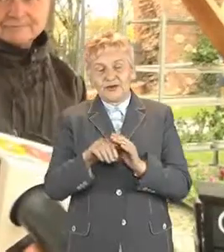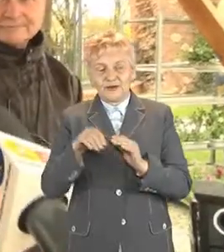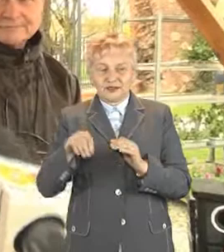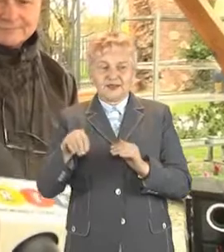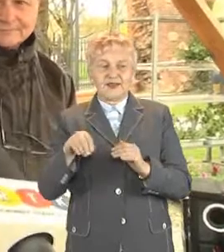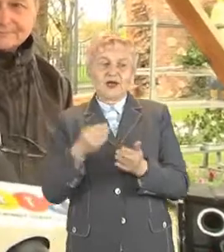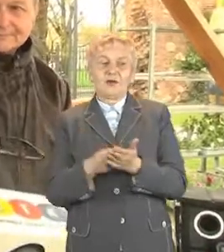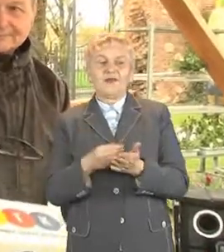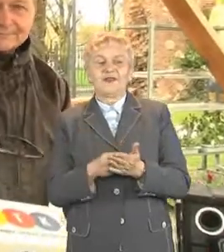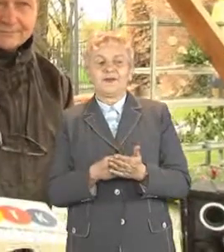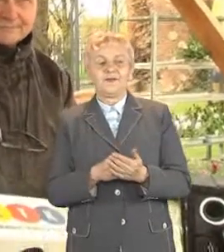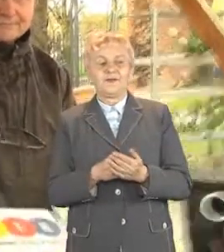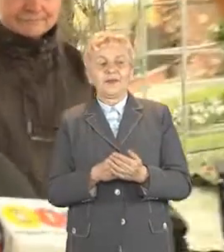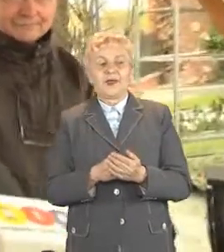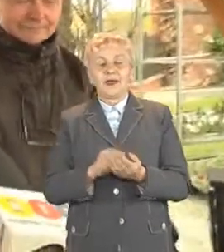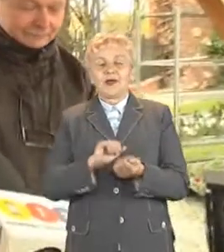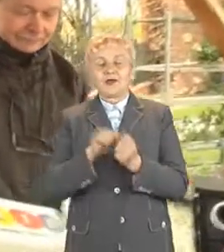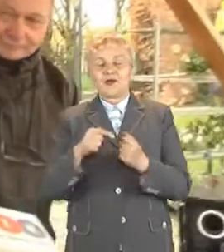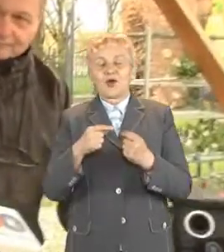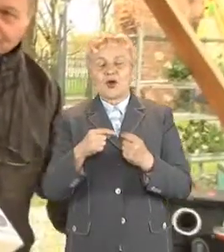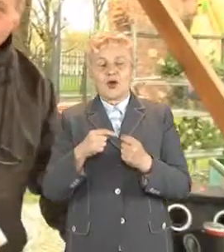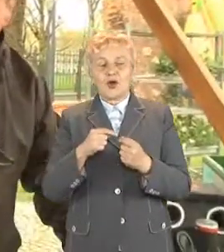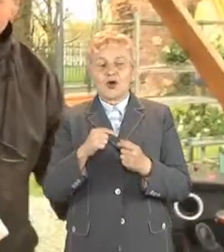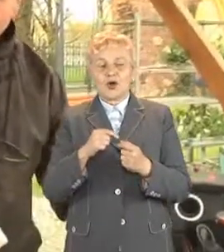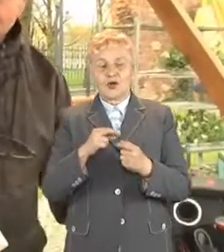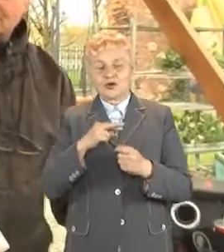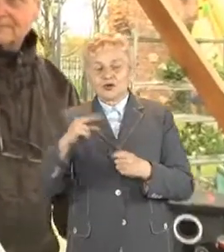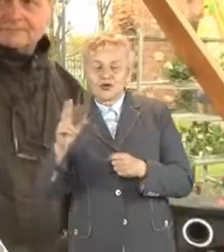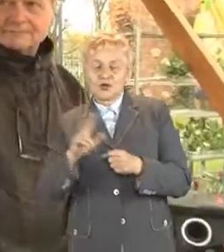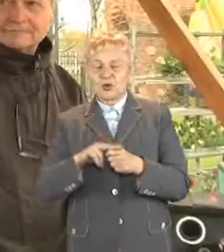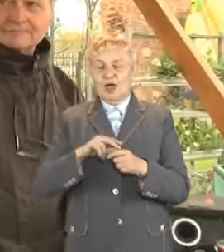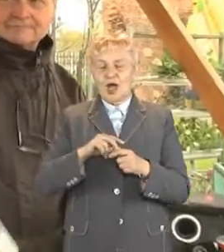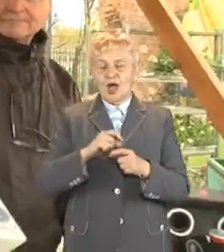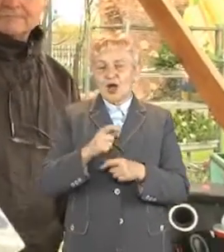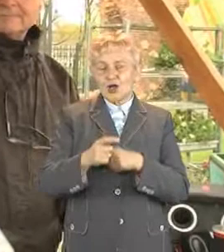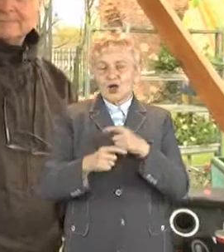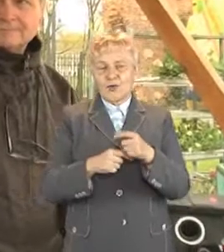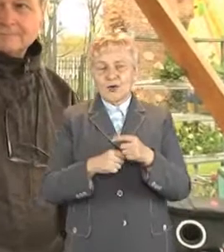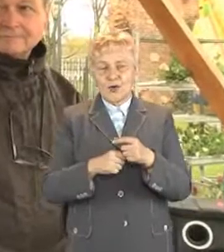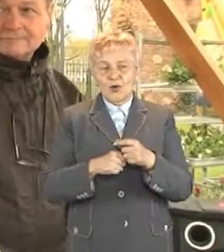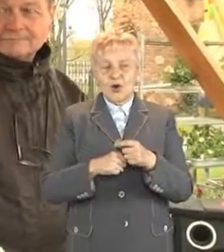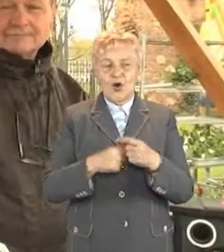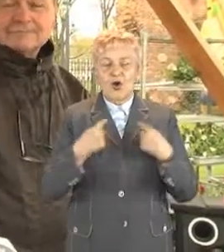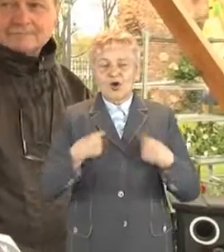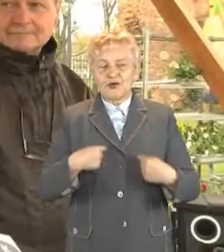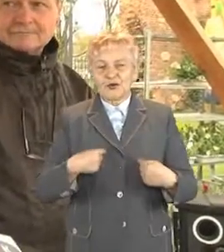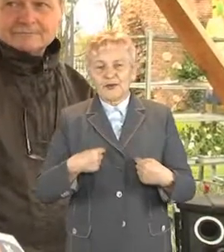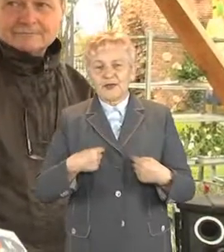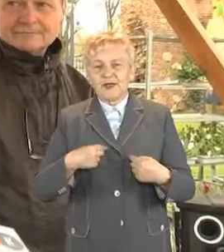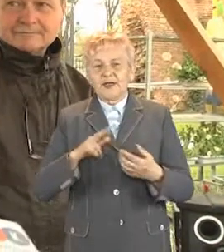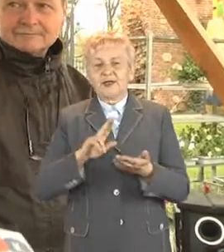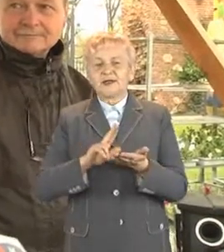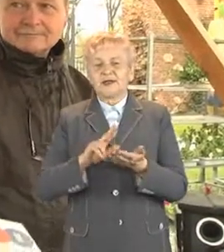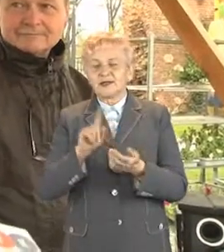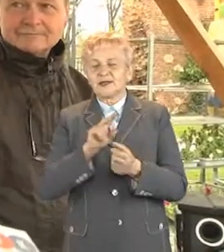są wyroby osób niepełnosprawnych, które uczęszczają na zajęcia do warsztatów terapii zajęciowej. Działający warsztat terapii działa przy